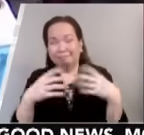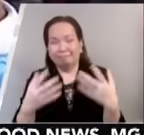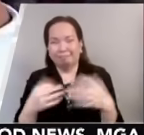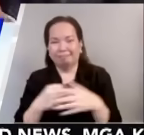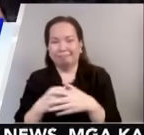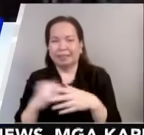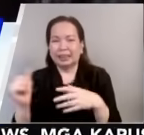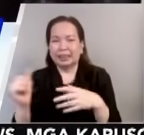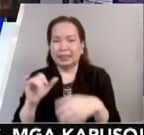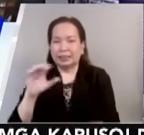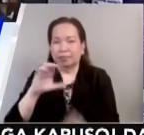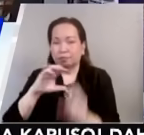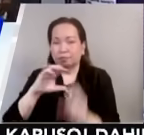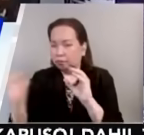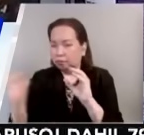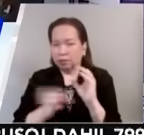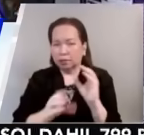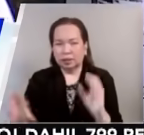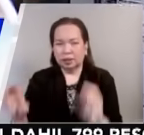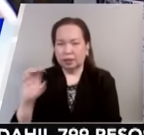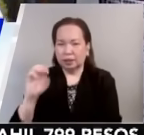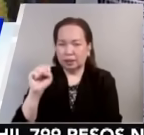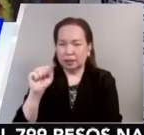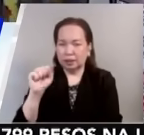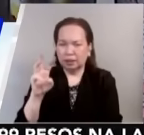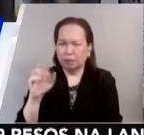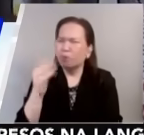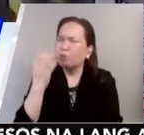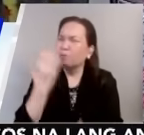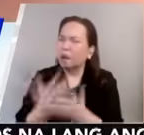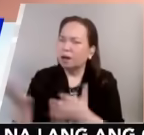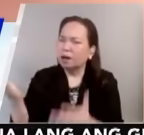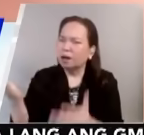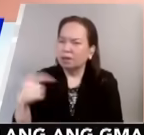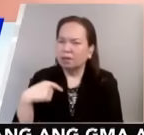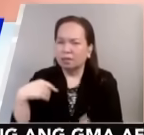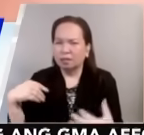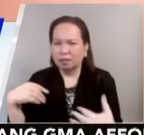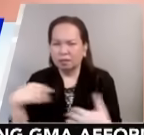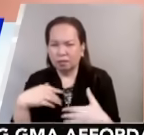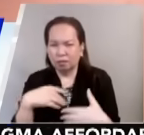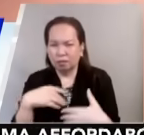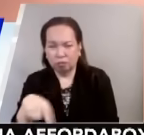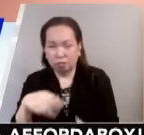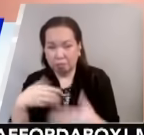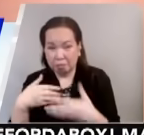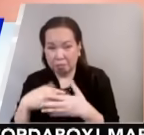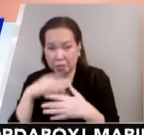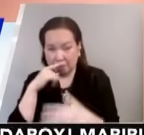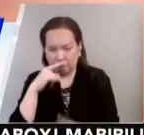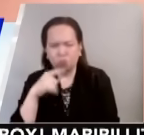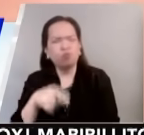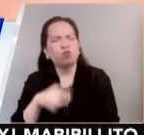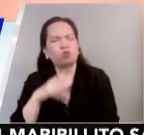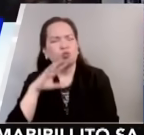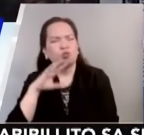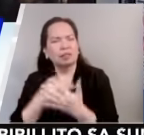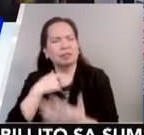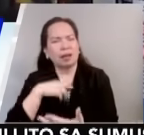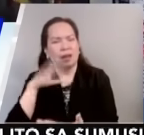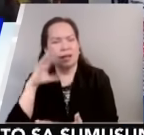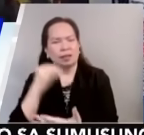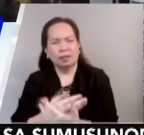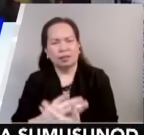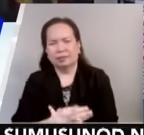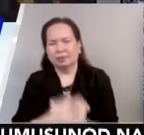ni Nilo mula Maynila Bakit naman sawa ba Matakot yung baby mo n OA siya Sanay naman to sa maingay